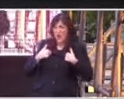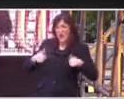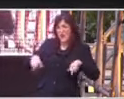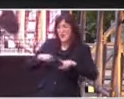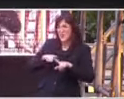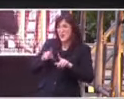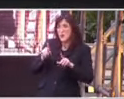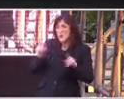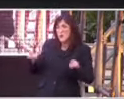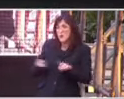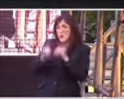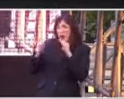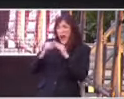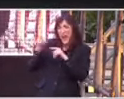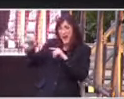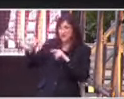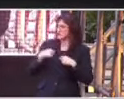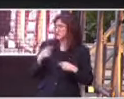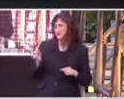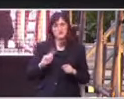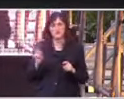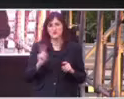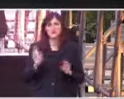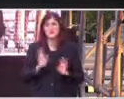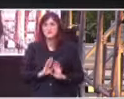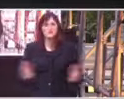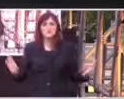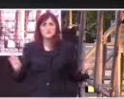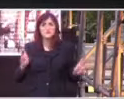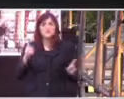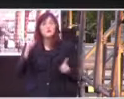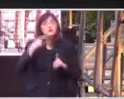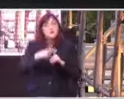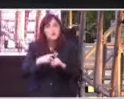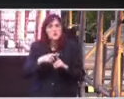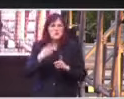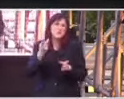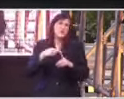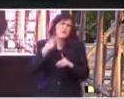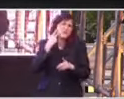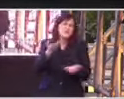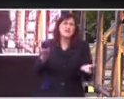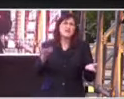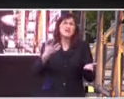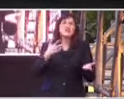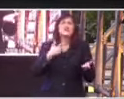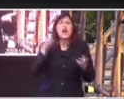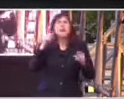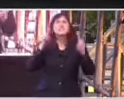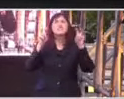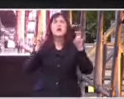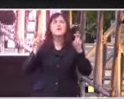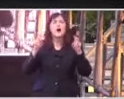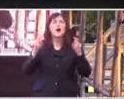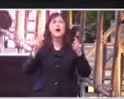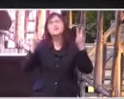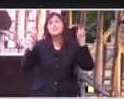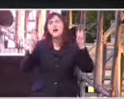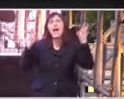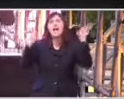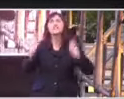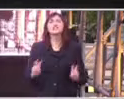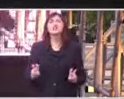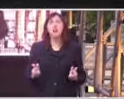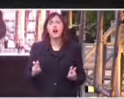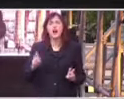Ma l'avete visto Soprattutto sulle tematiche più nostre quelle dell'energia sul Tap noi ci abbia messo la faccia